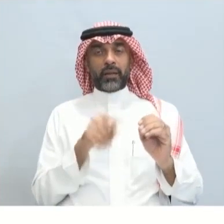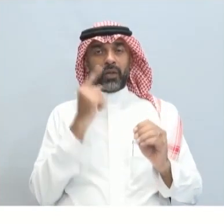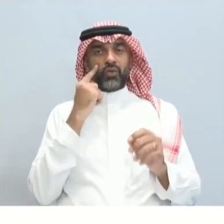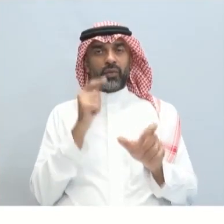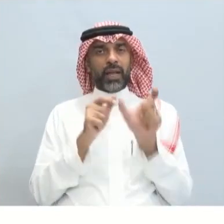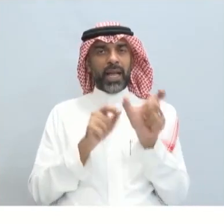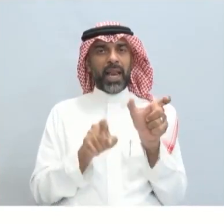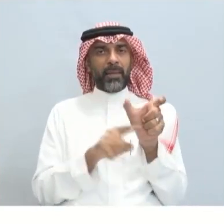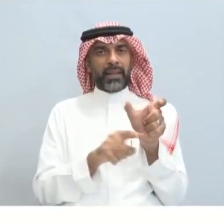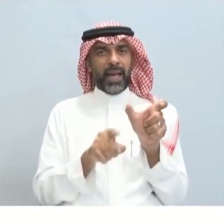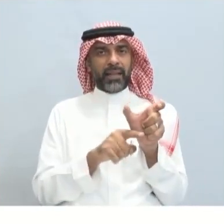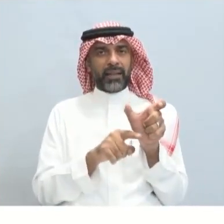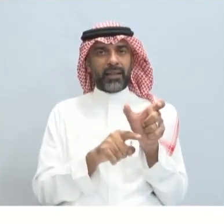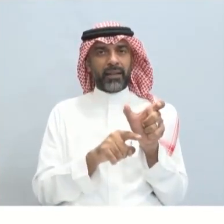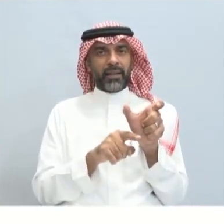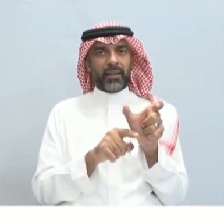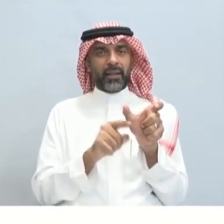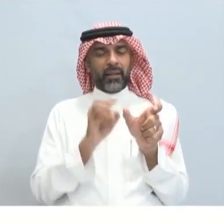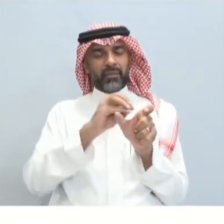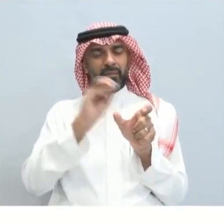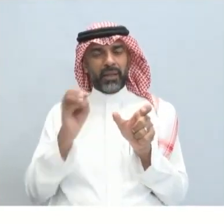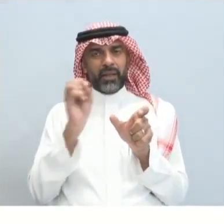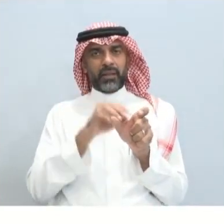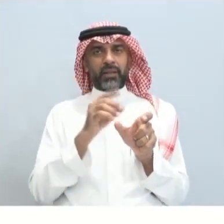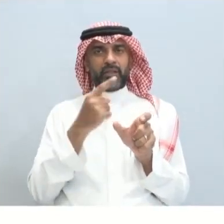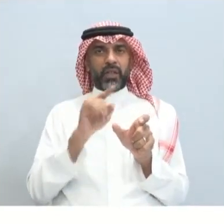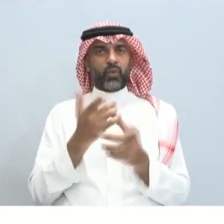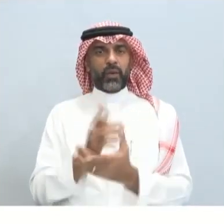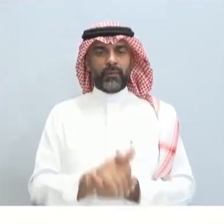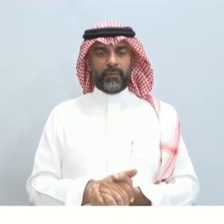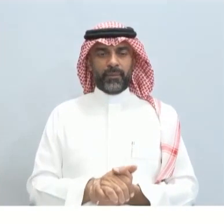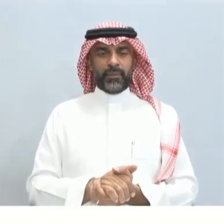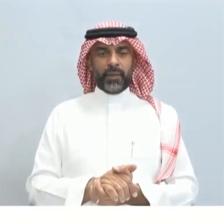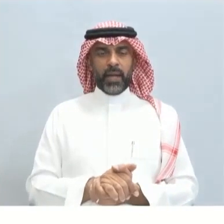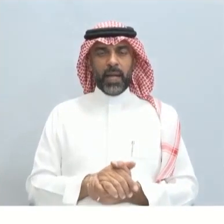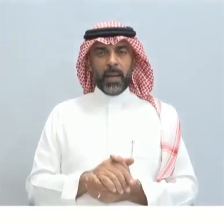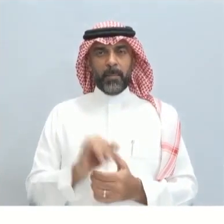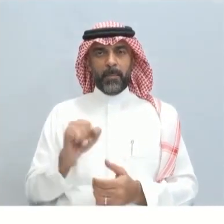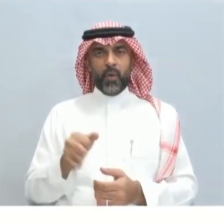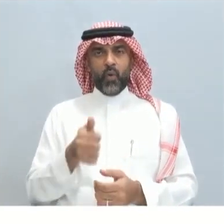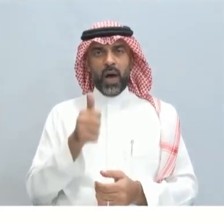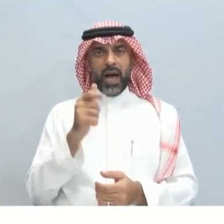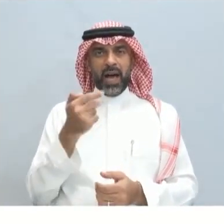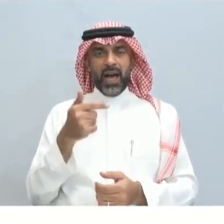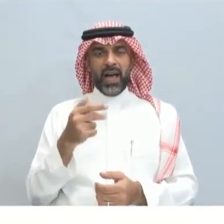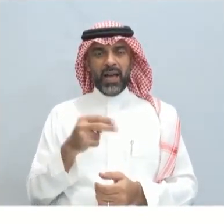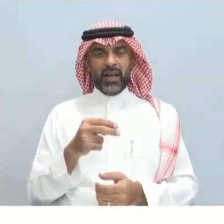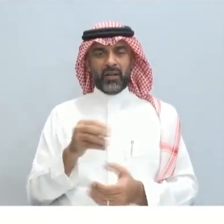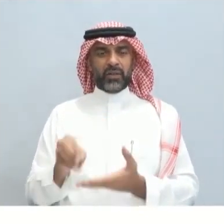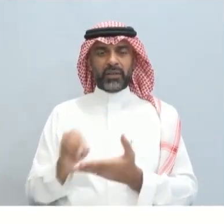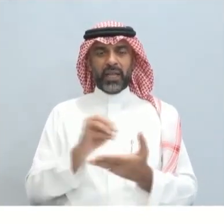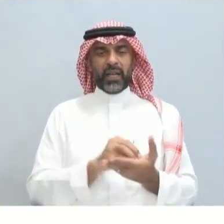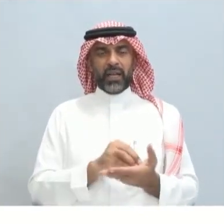او صحح ما تحته خط لتصبح العباره صحيحه تنقل الموائع عاده الموجات